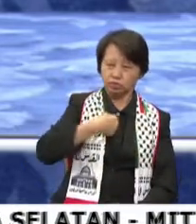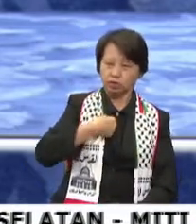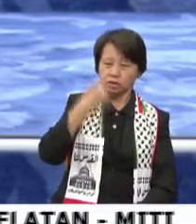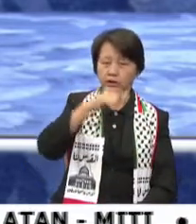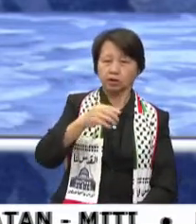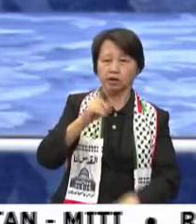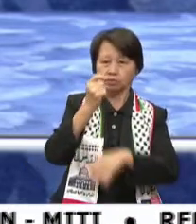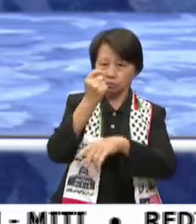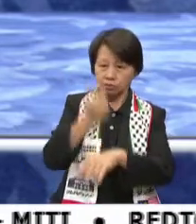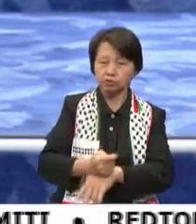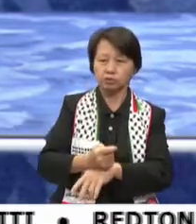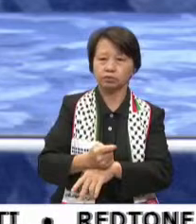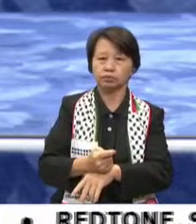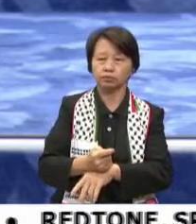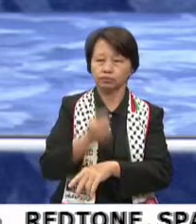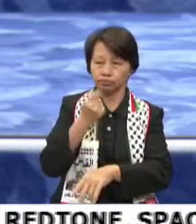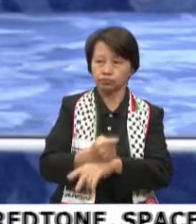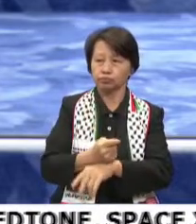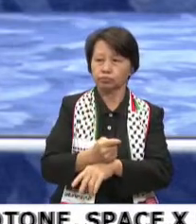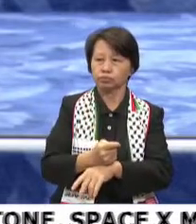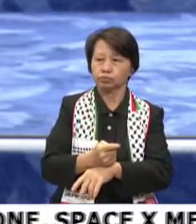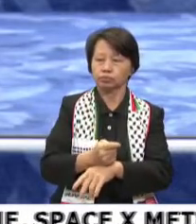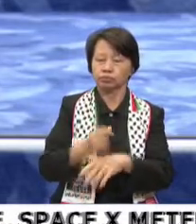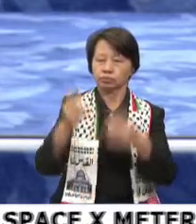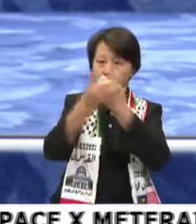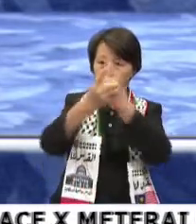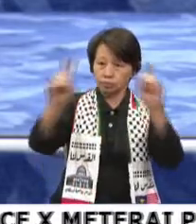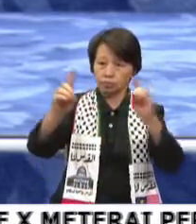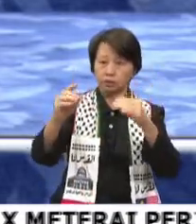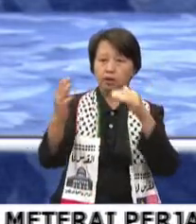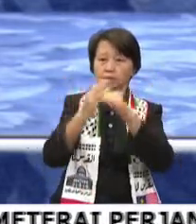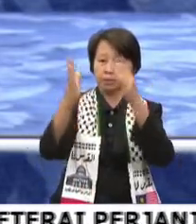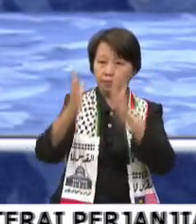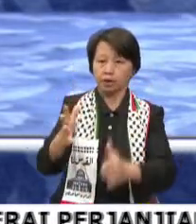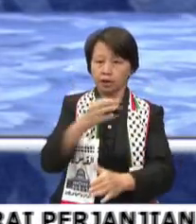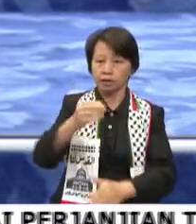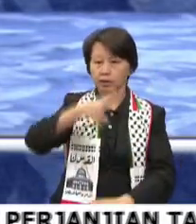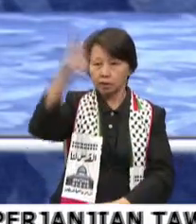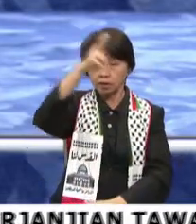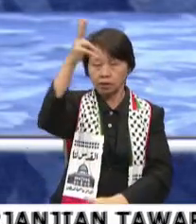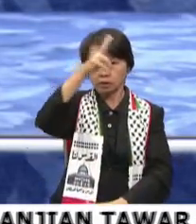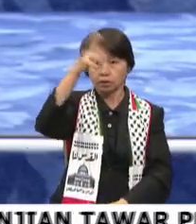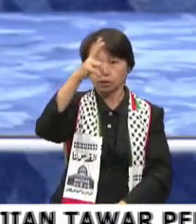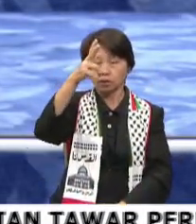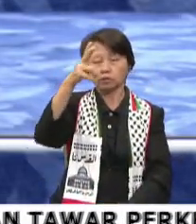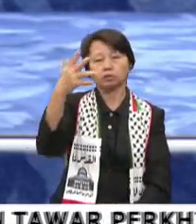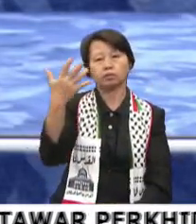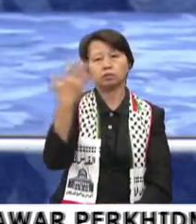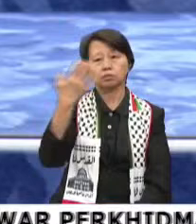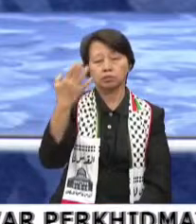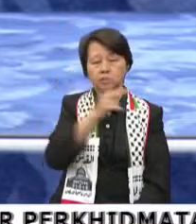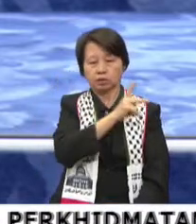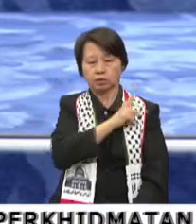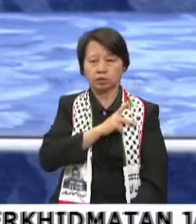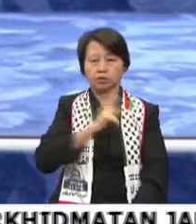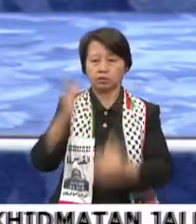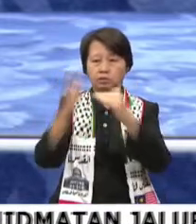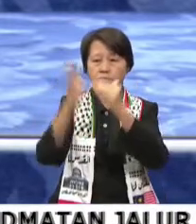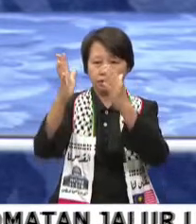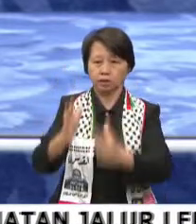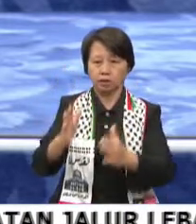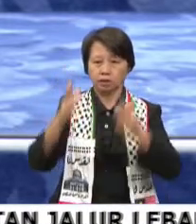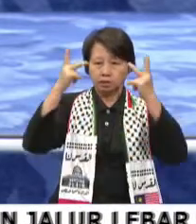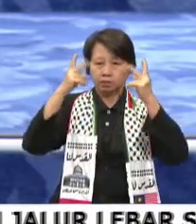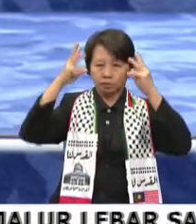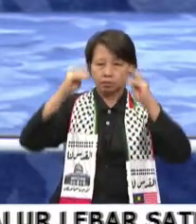dalam tradisi demokrasi pembangkang dengan kerajaan ketua pembangkang Perdana